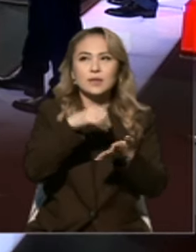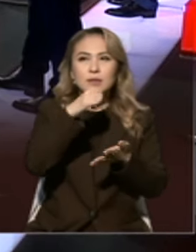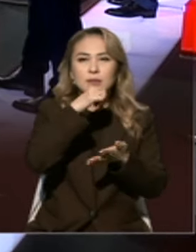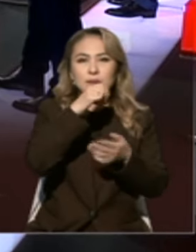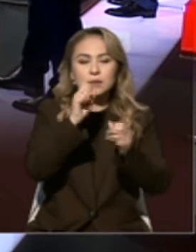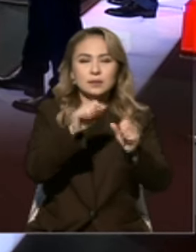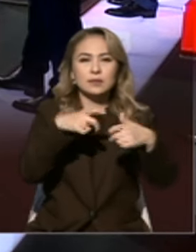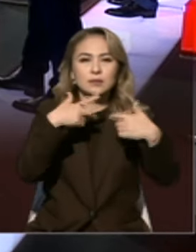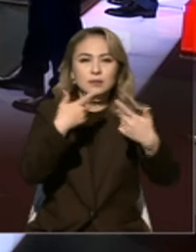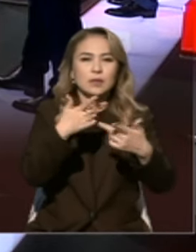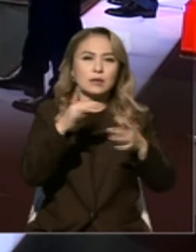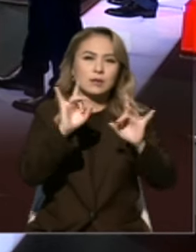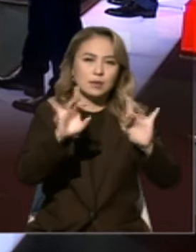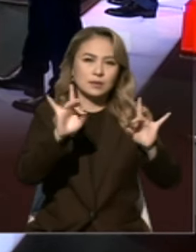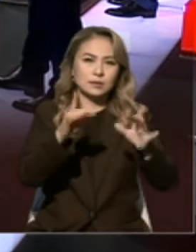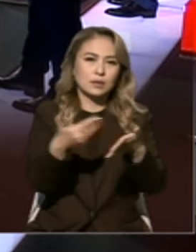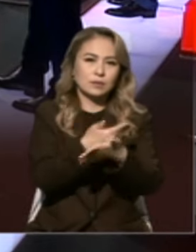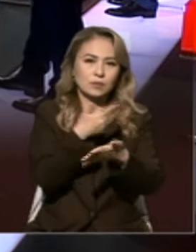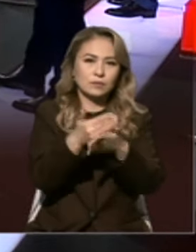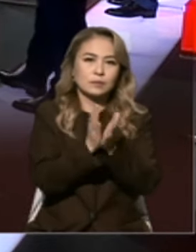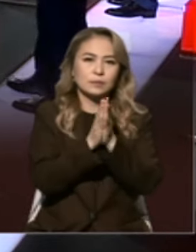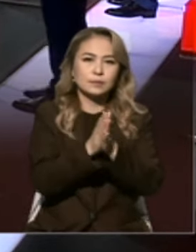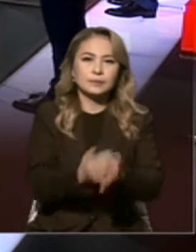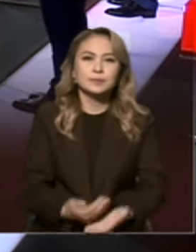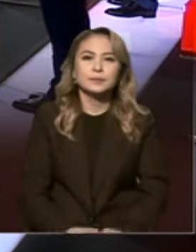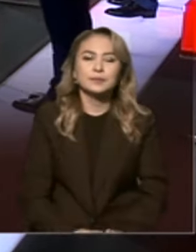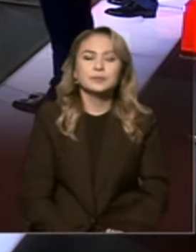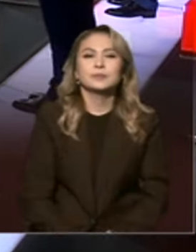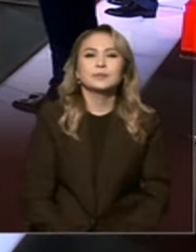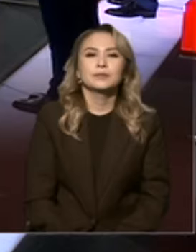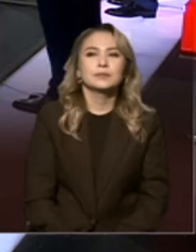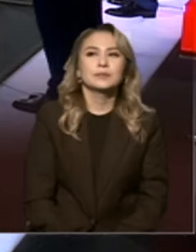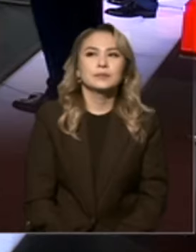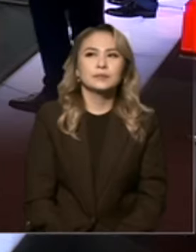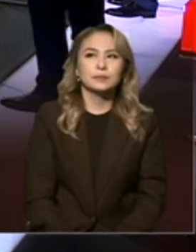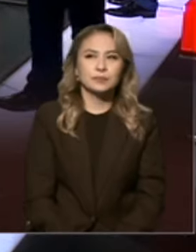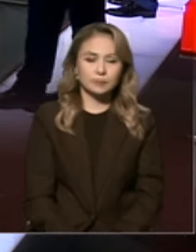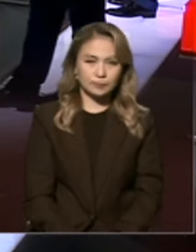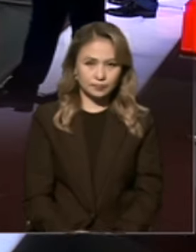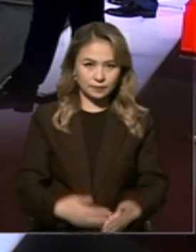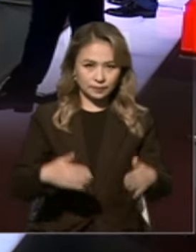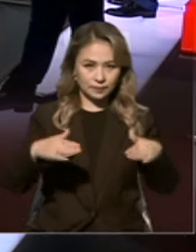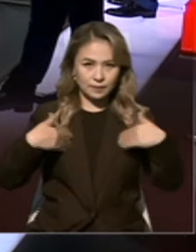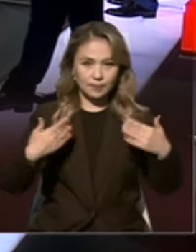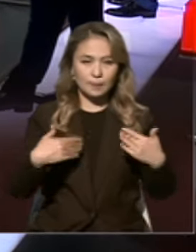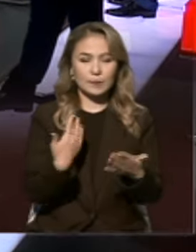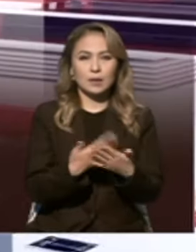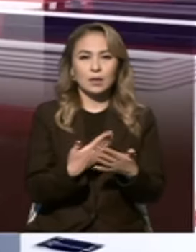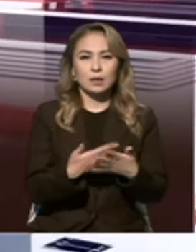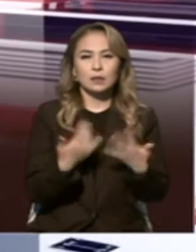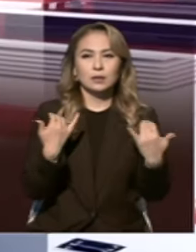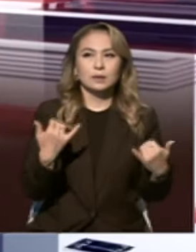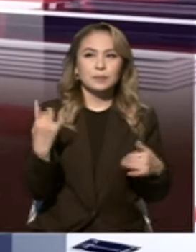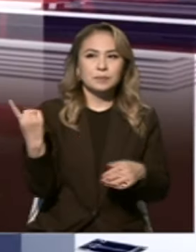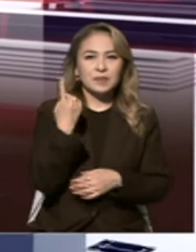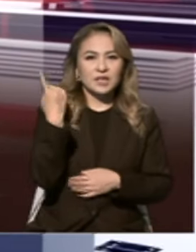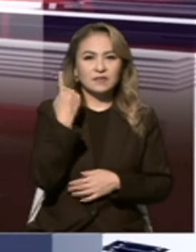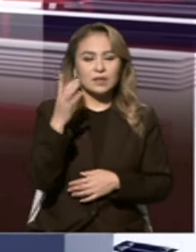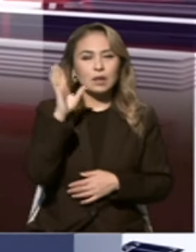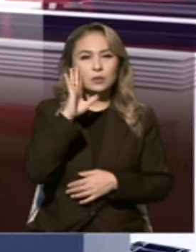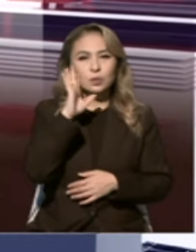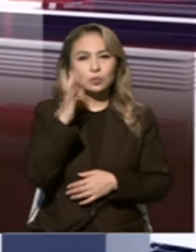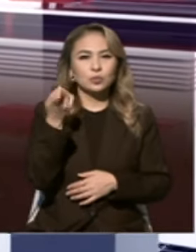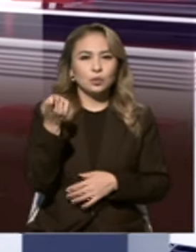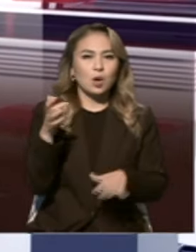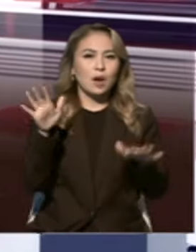қоссақ. Соңғы ахуалды айтып берсеңіз, кеш жарық Елмира. Қайырлы кеш Ерғанат. Қазір міне бізде бірінші толқын